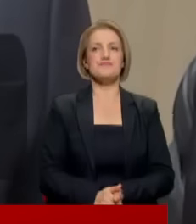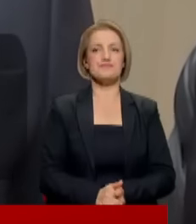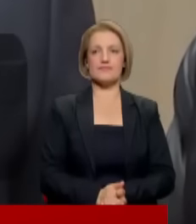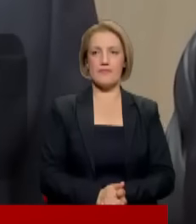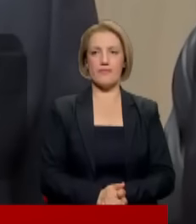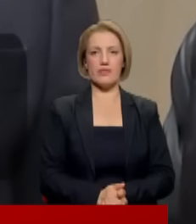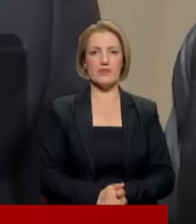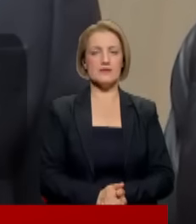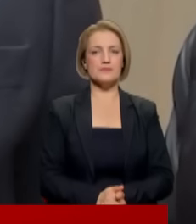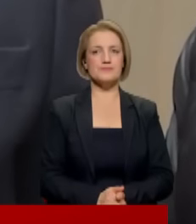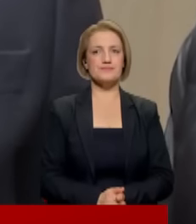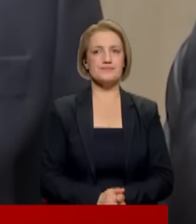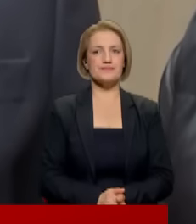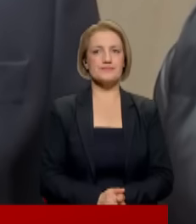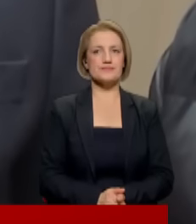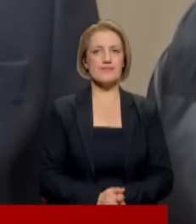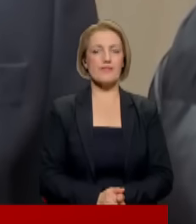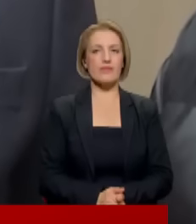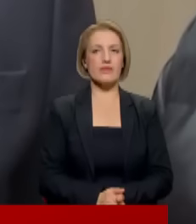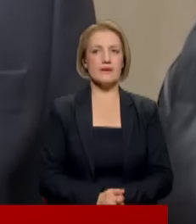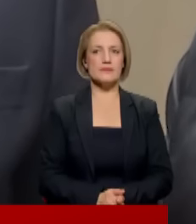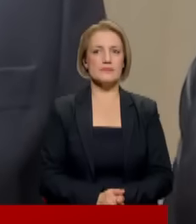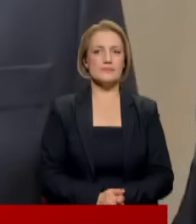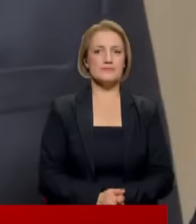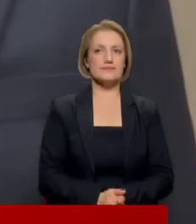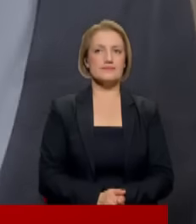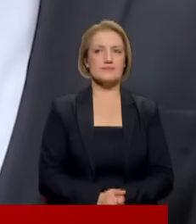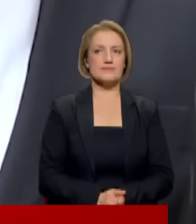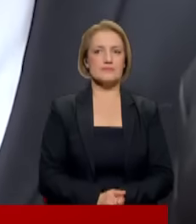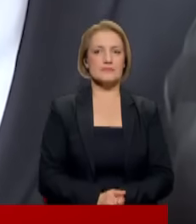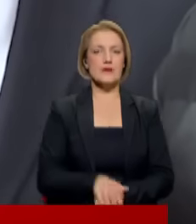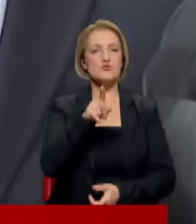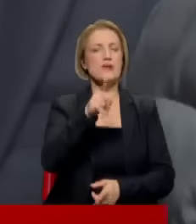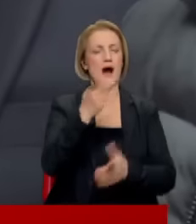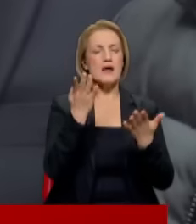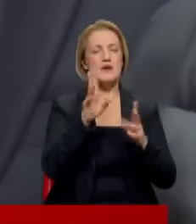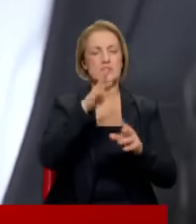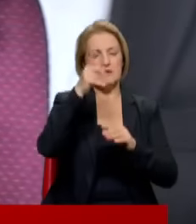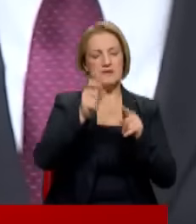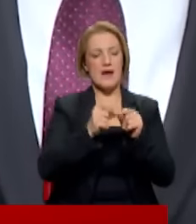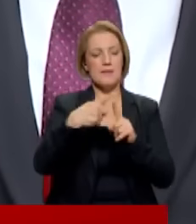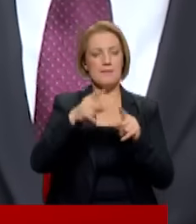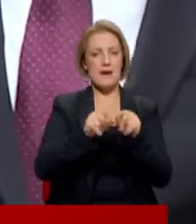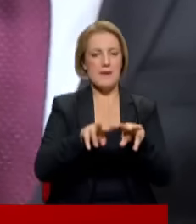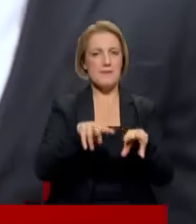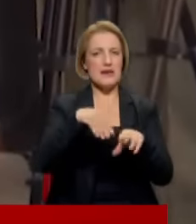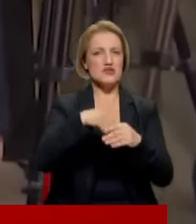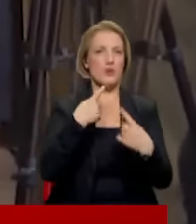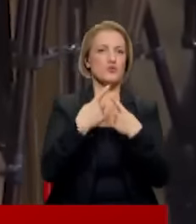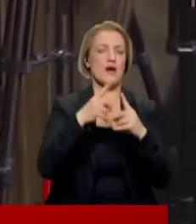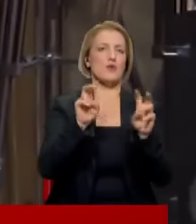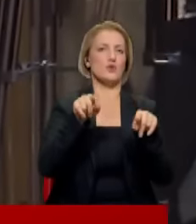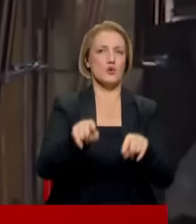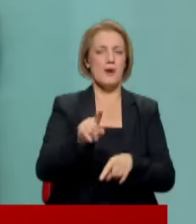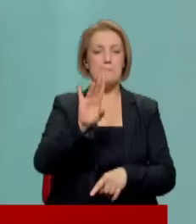ilgili böyle bir şey Mümkün olk mi arkadaşlar Bunlar Tabii ki Türkiye Büyük Millet Meclisi'nde konuşulan hususlar Sağ olun arkadaşlar teşekkür ediyoruz